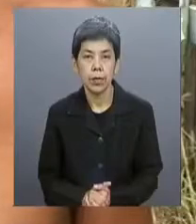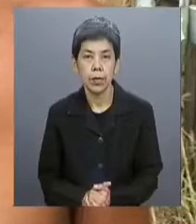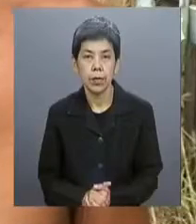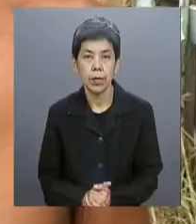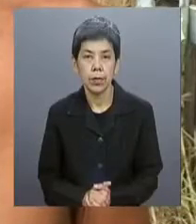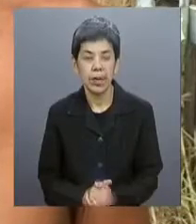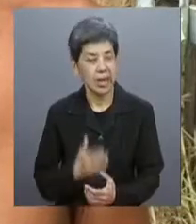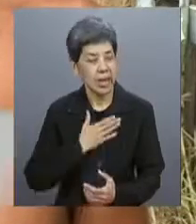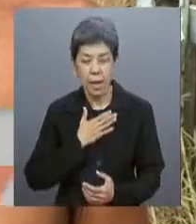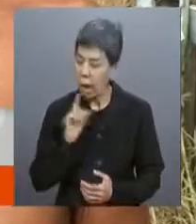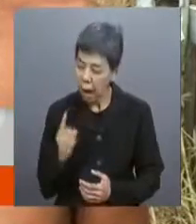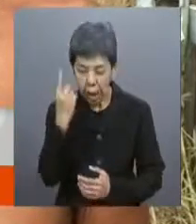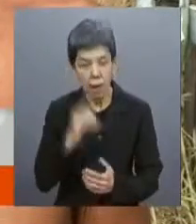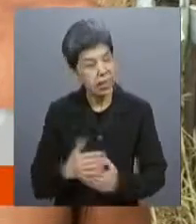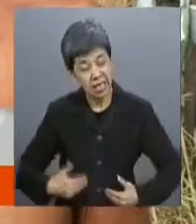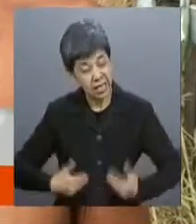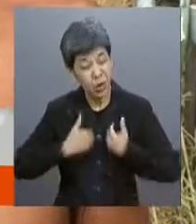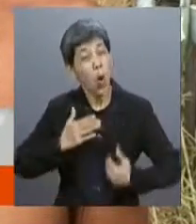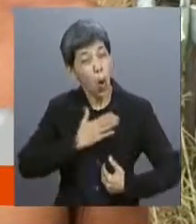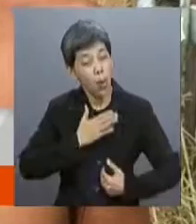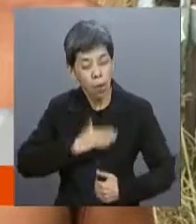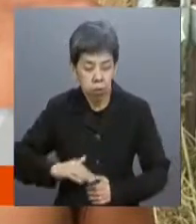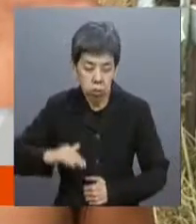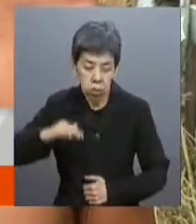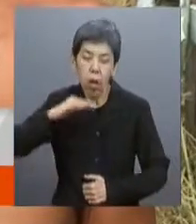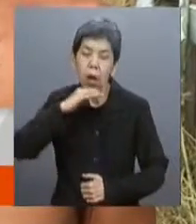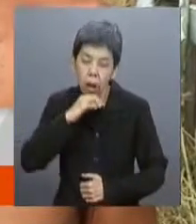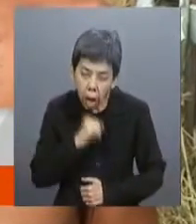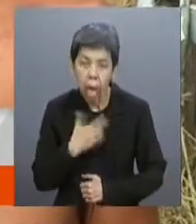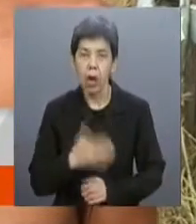เป็นครั้งแรกในชีวิตของผมก็อายุ